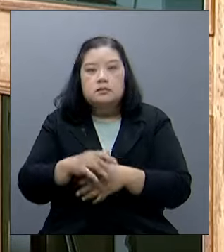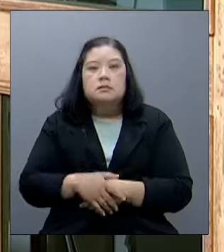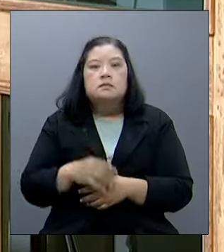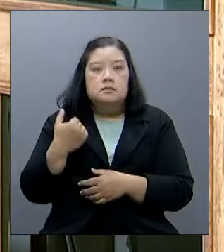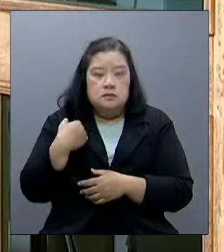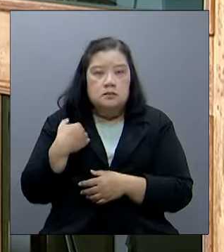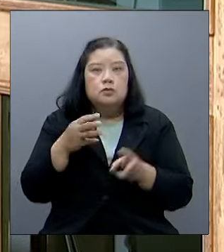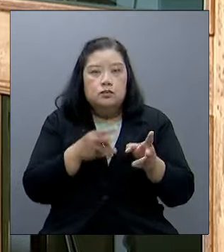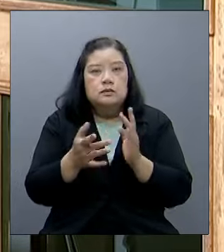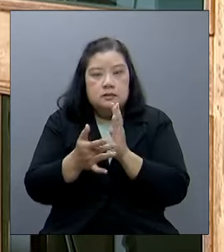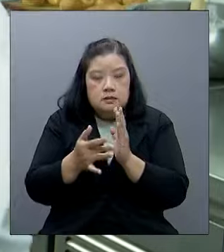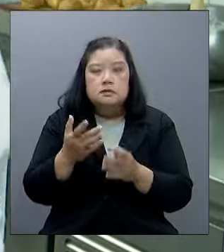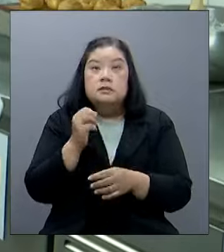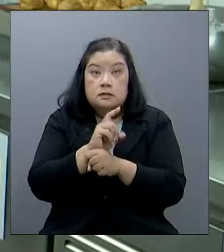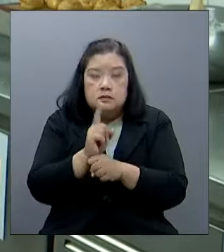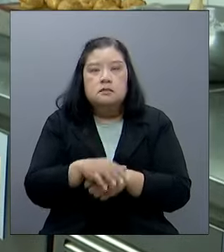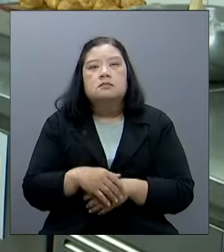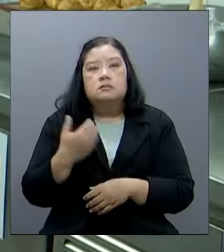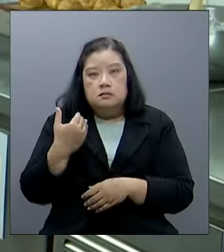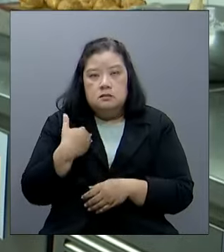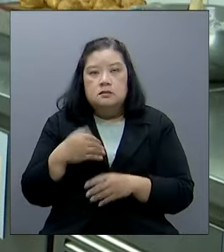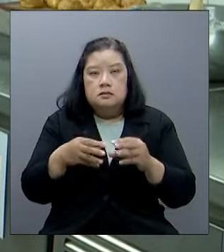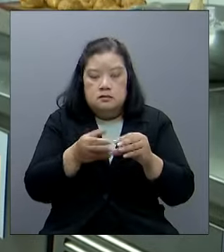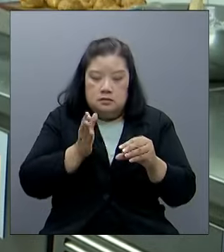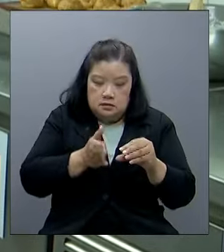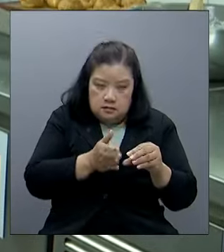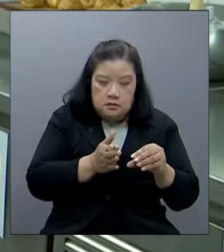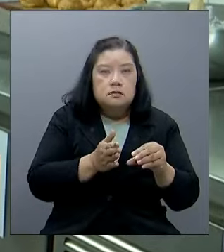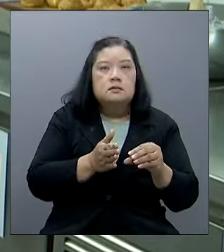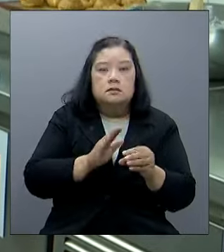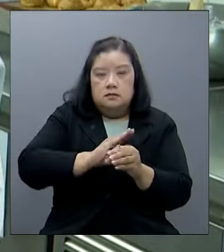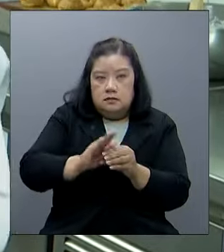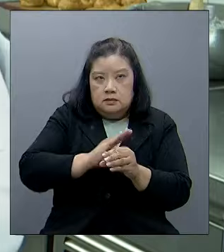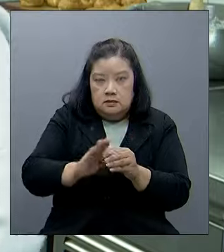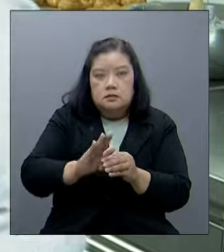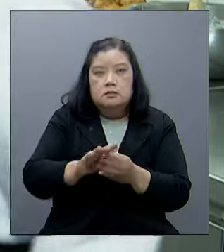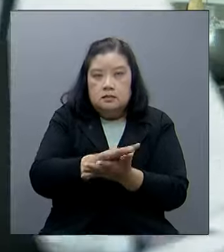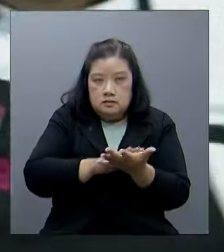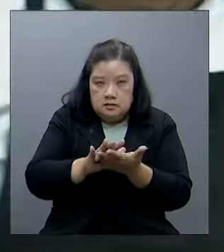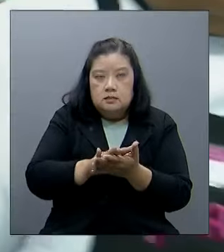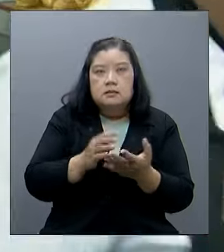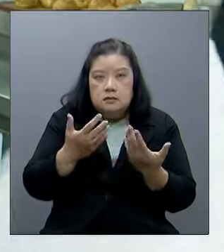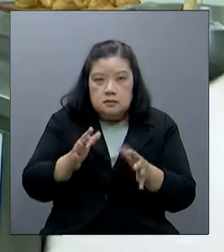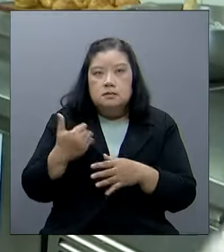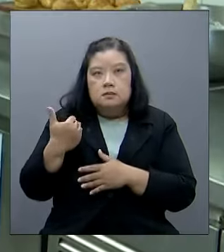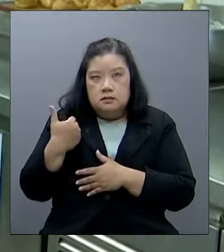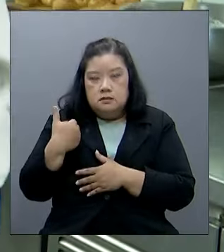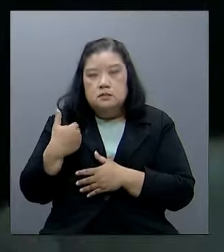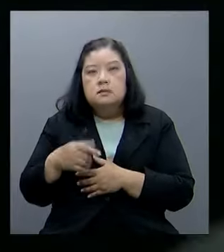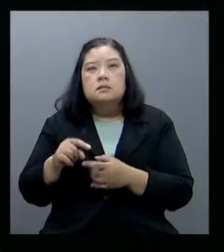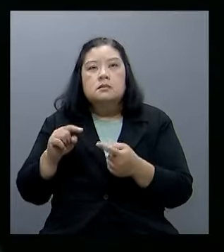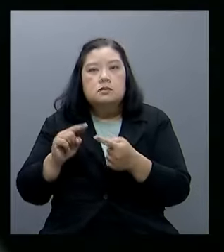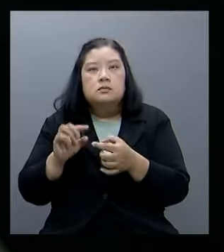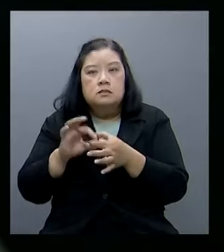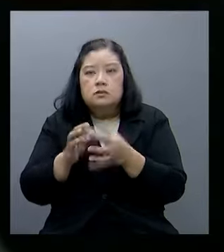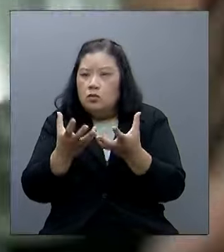Technique ก็คือการหั่นการช็อปการทำทุกอย่างที่เกี่ยวกับเทคนิคของในครัวส่วน Knowledge ก็จะเป็นความรู้เกี่ยวกับอุ